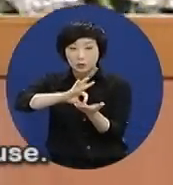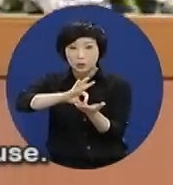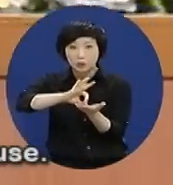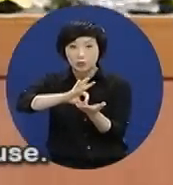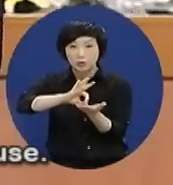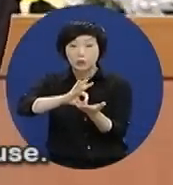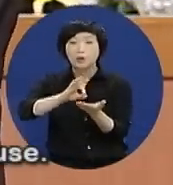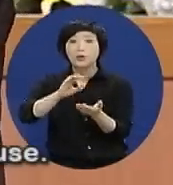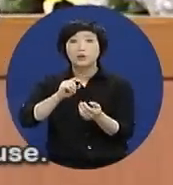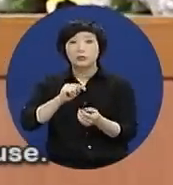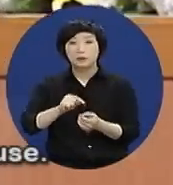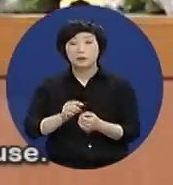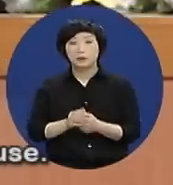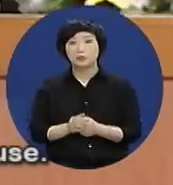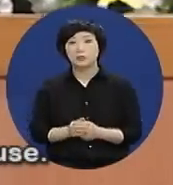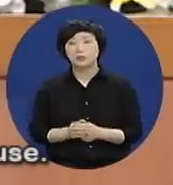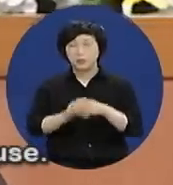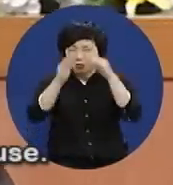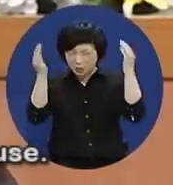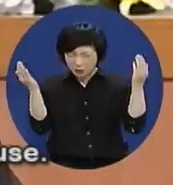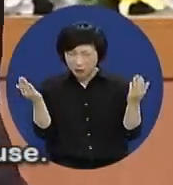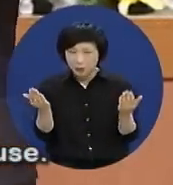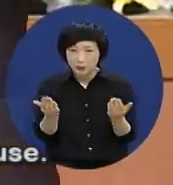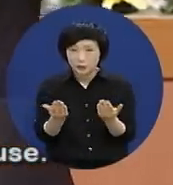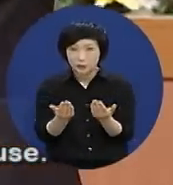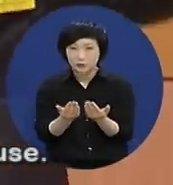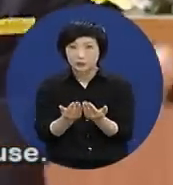使う全てのもの